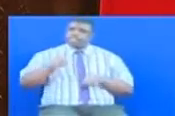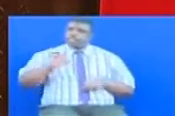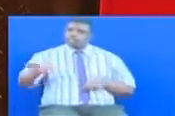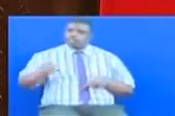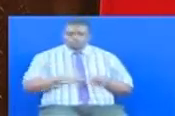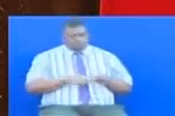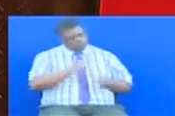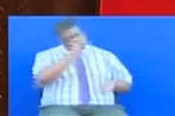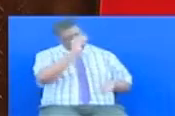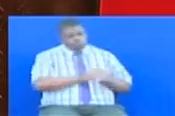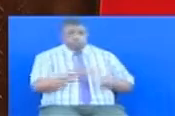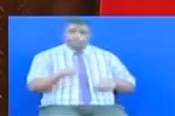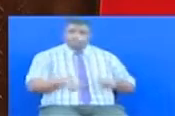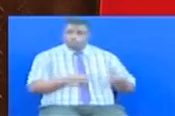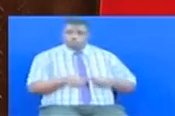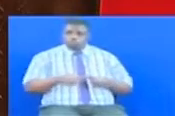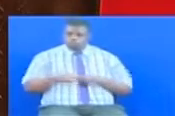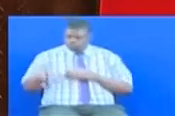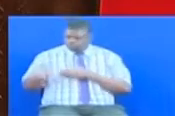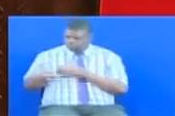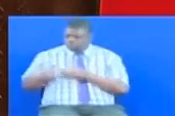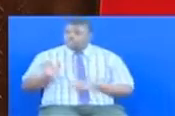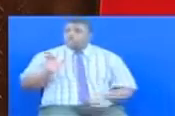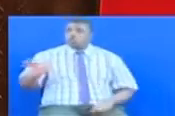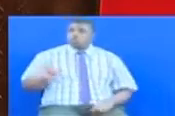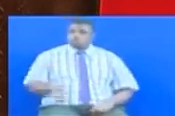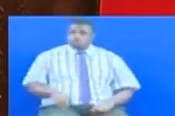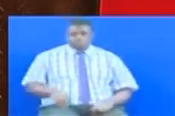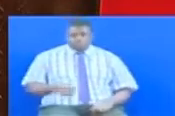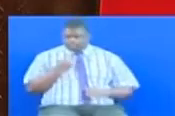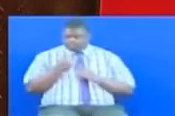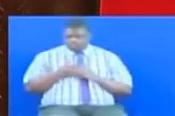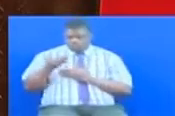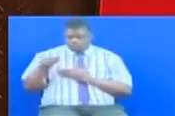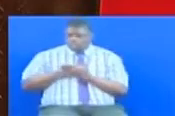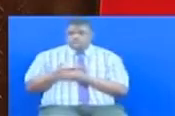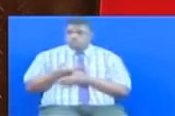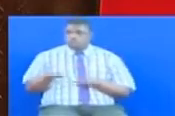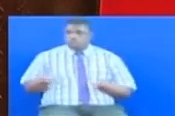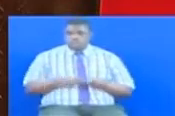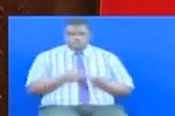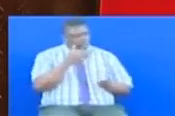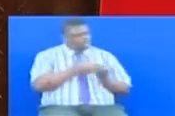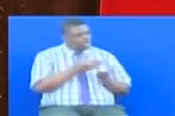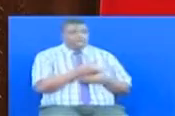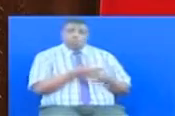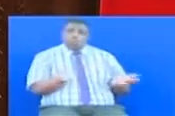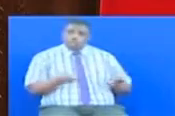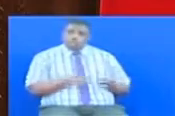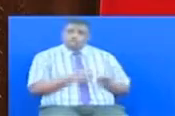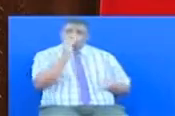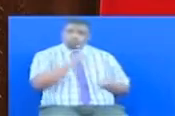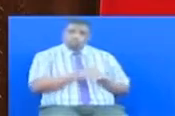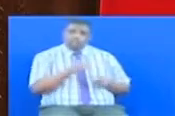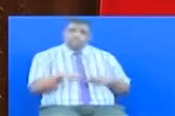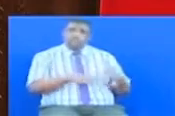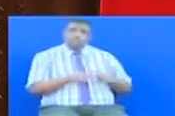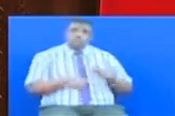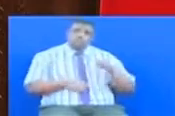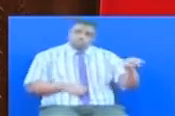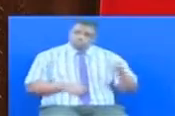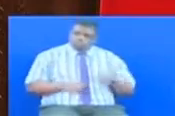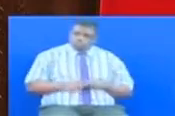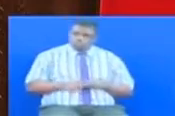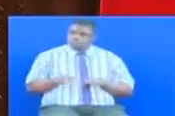unakupunguzia migogoro na jirani yako. Si kwamba unapokuwa huna hati manake hauna ule uhalali, lakini inapunguza migogoro, lakini inaleta